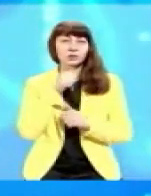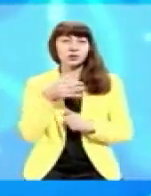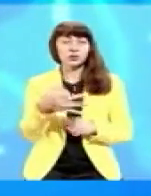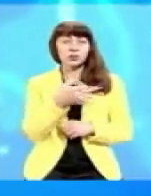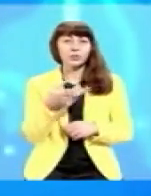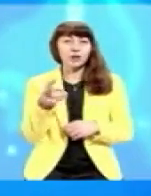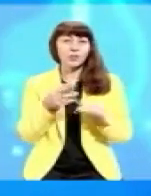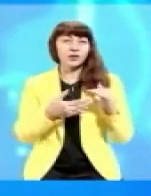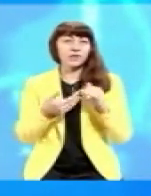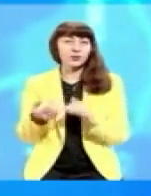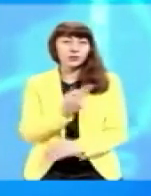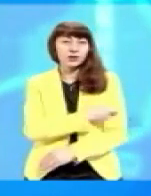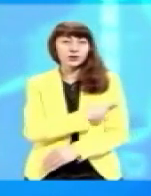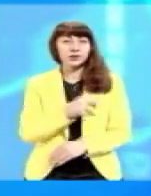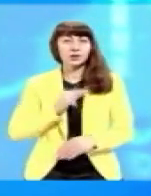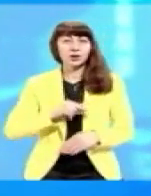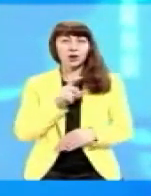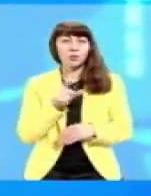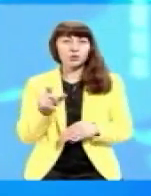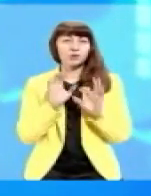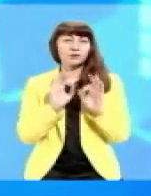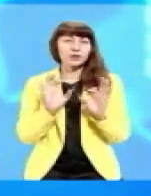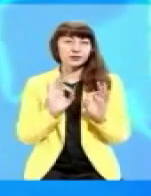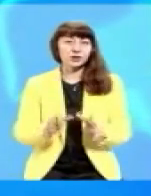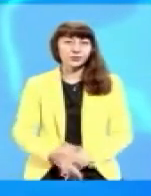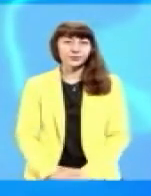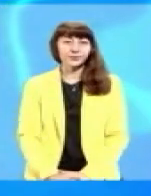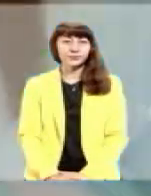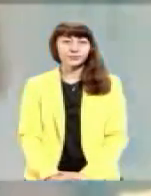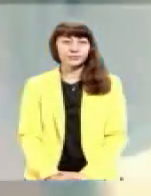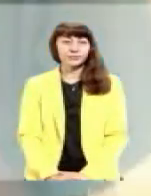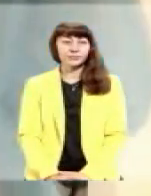области для привлечения медицинских работников, расскажет наш корреспондент.